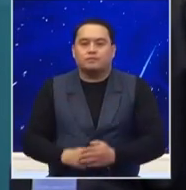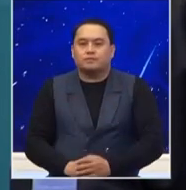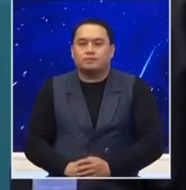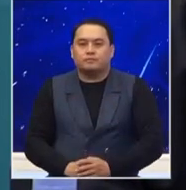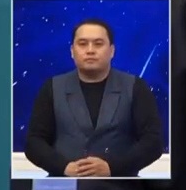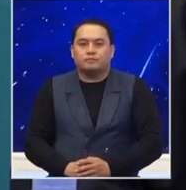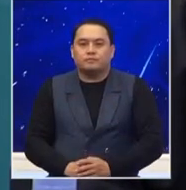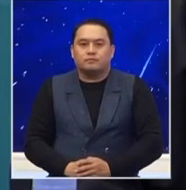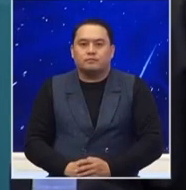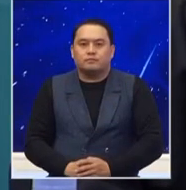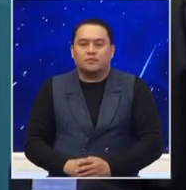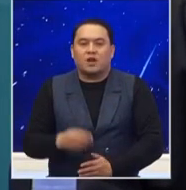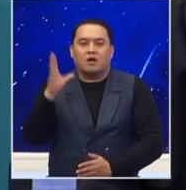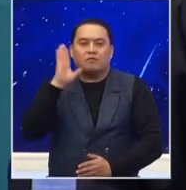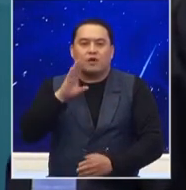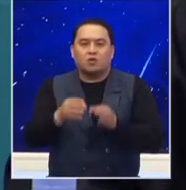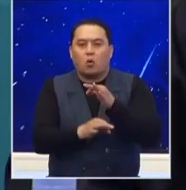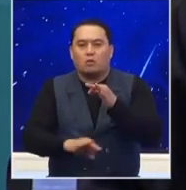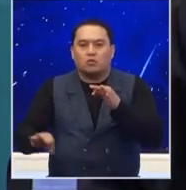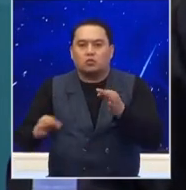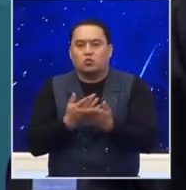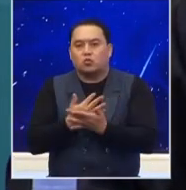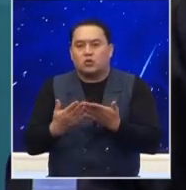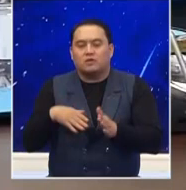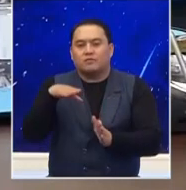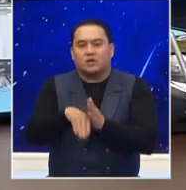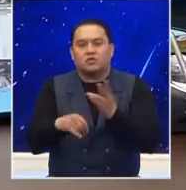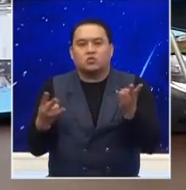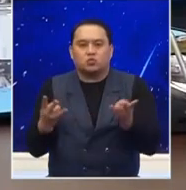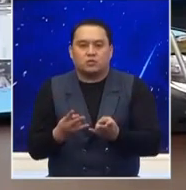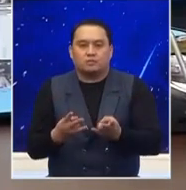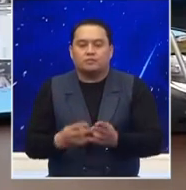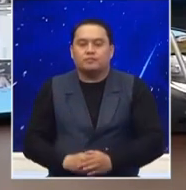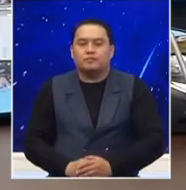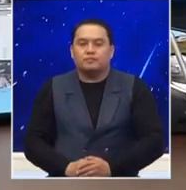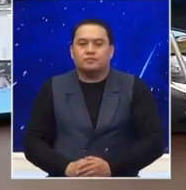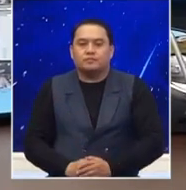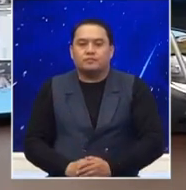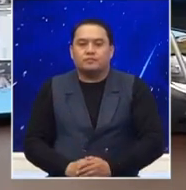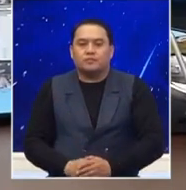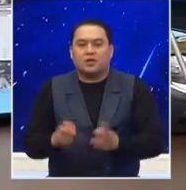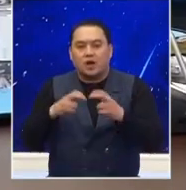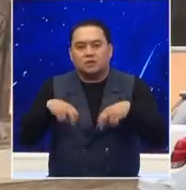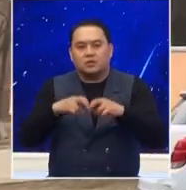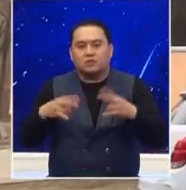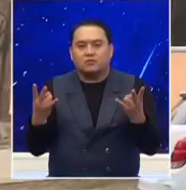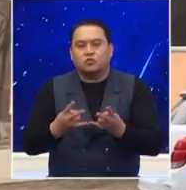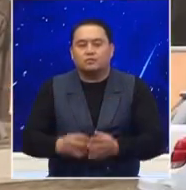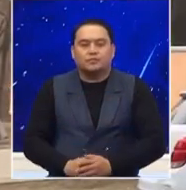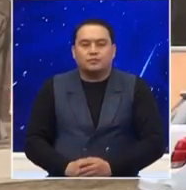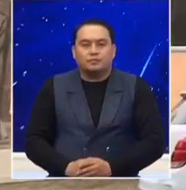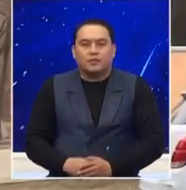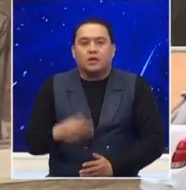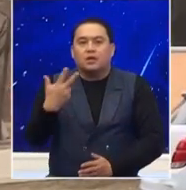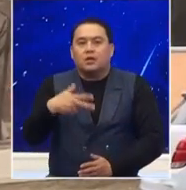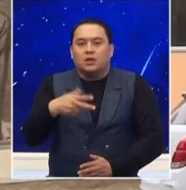вот, на водопровод, на ирригационные сети, парандер.